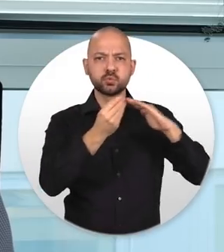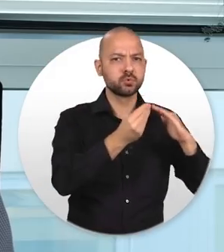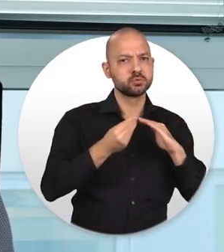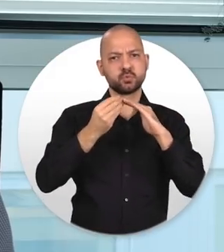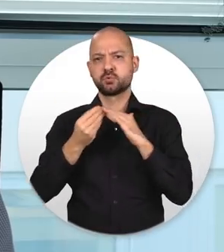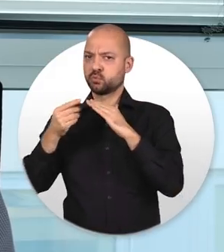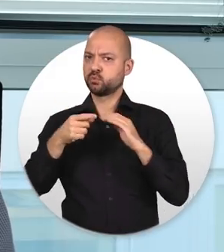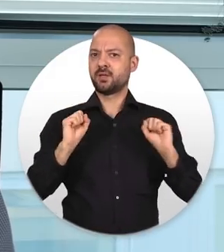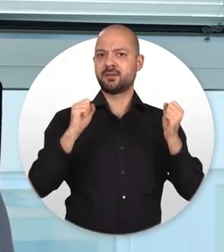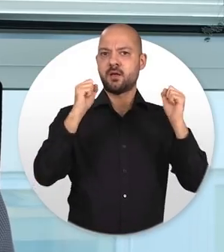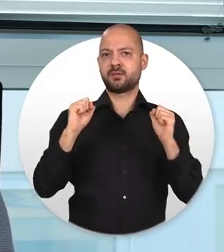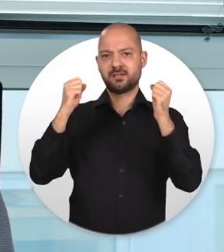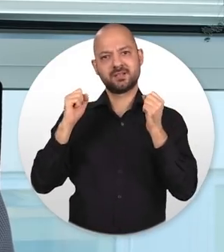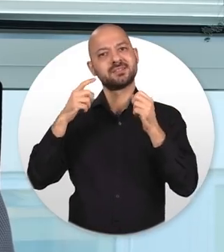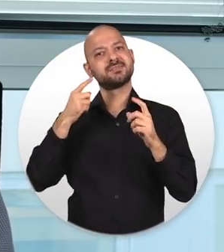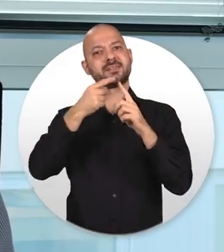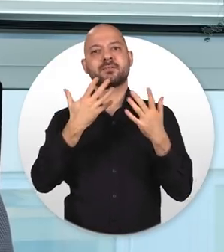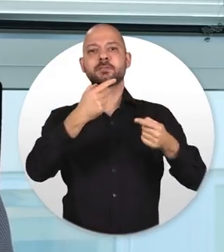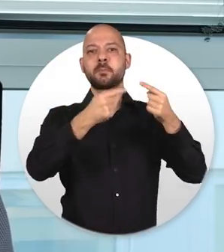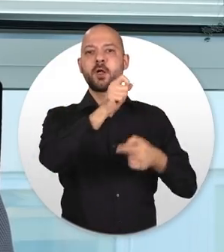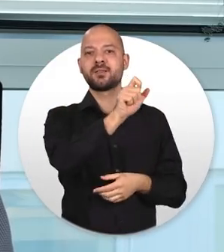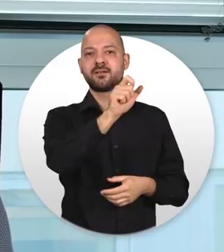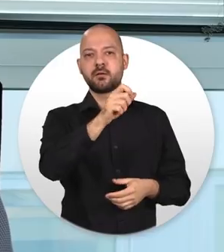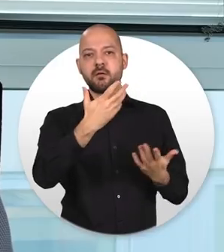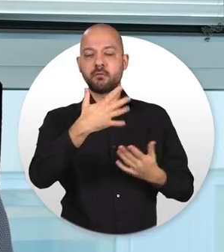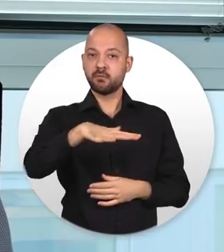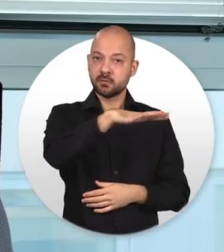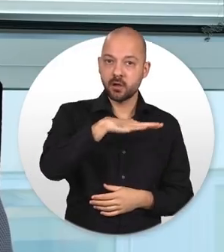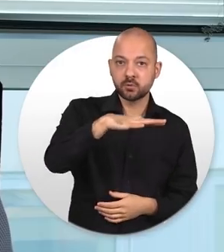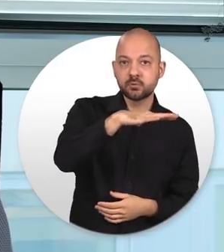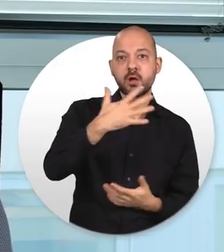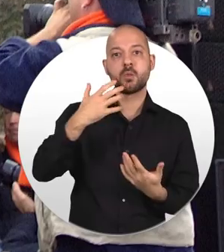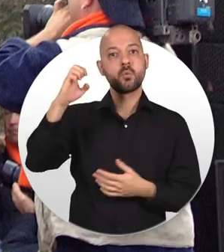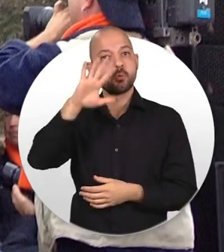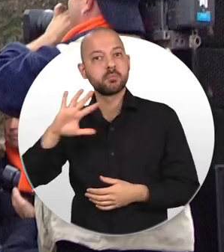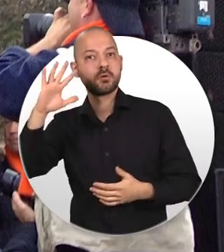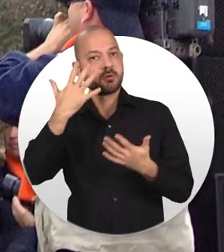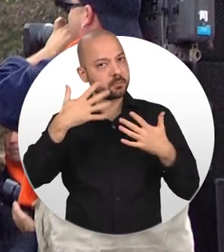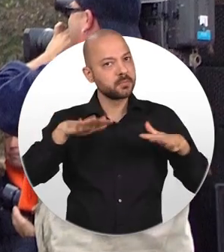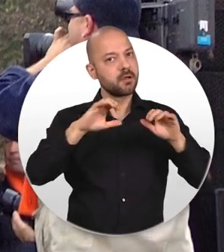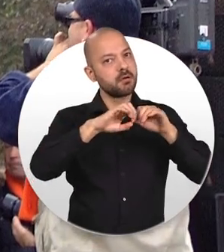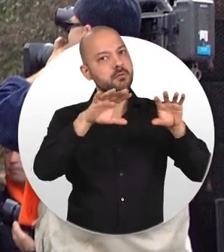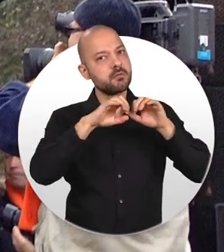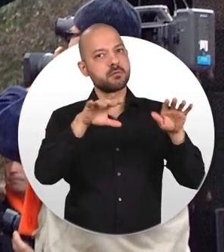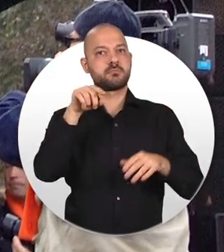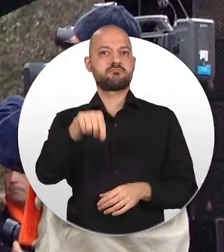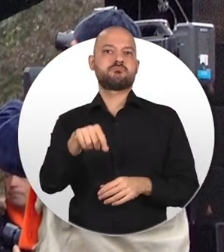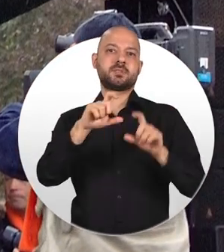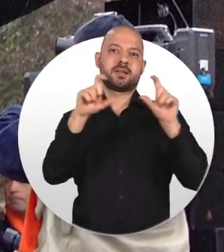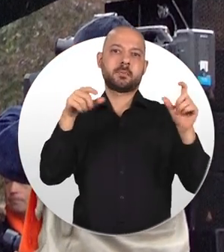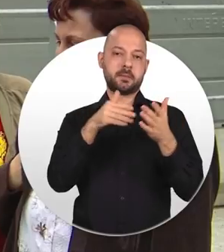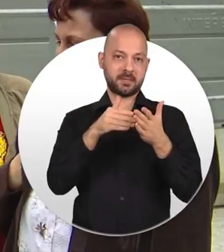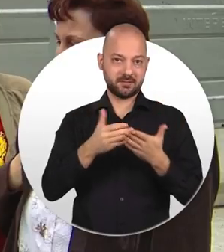ohne Eis. Wir unterstützen regelmäßige Initiativen für die Politiker auf nationalem und europäischem